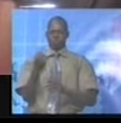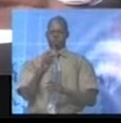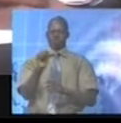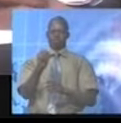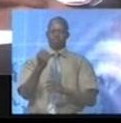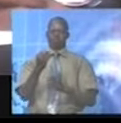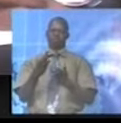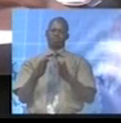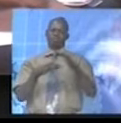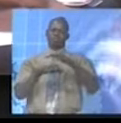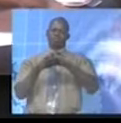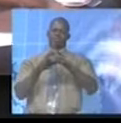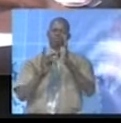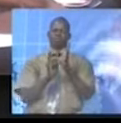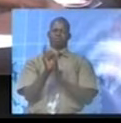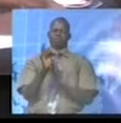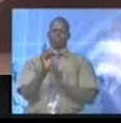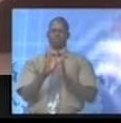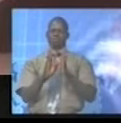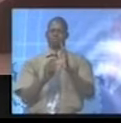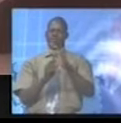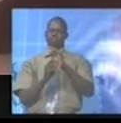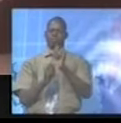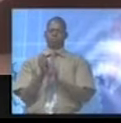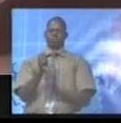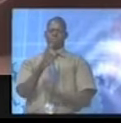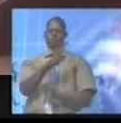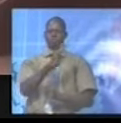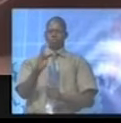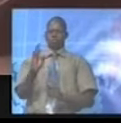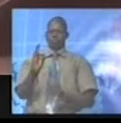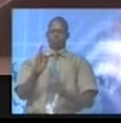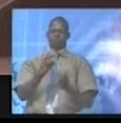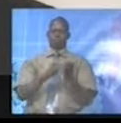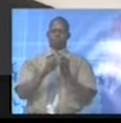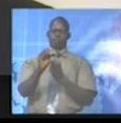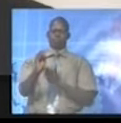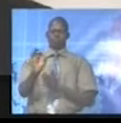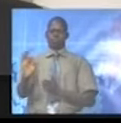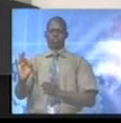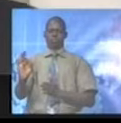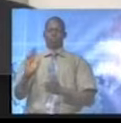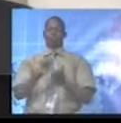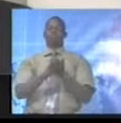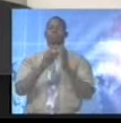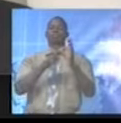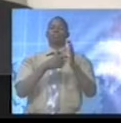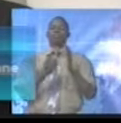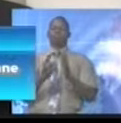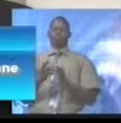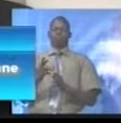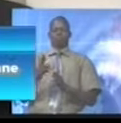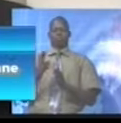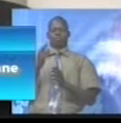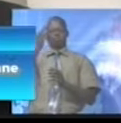Fonds européen de développement est désormais à plus de 467 milliards de francs CFA. C'est à la fois la